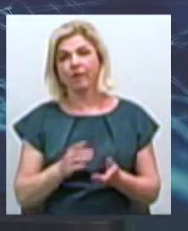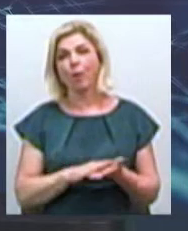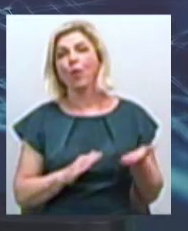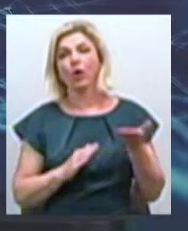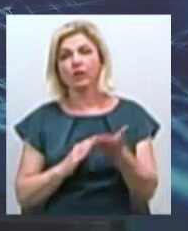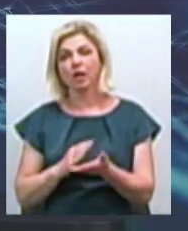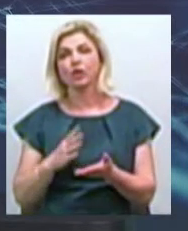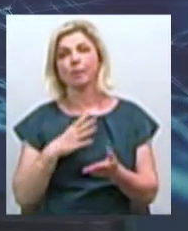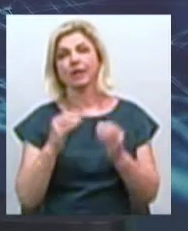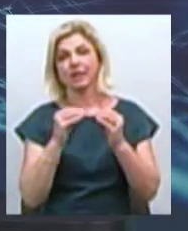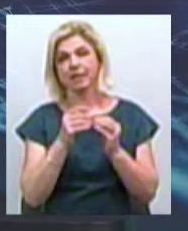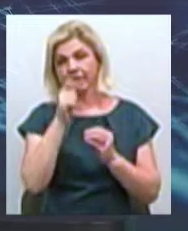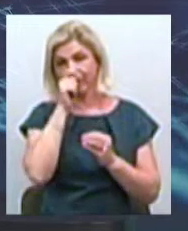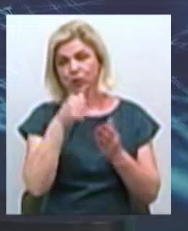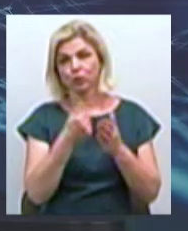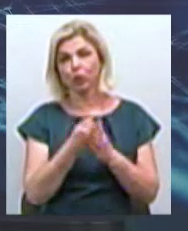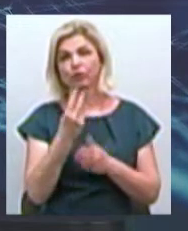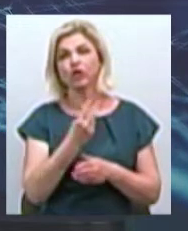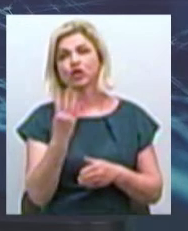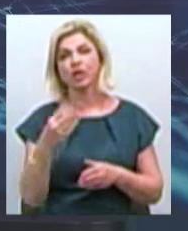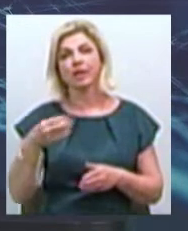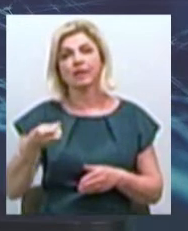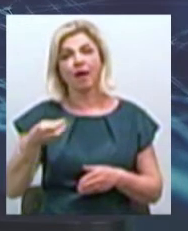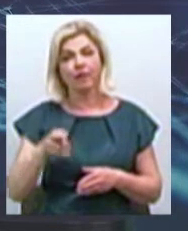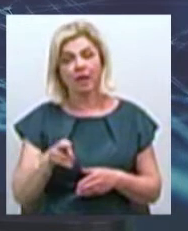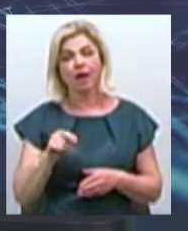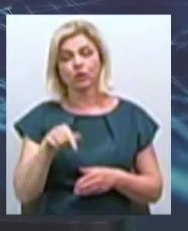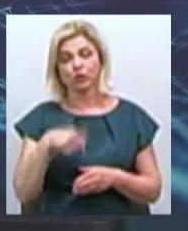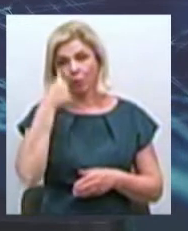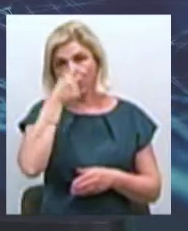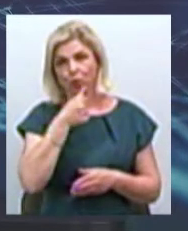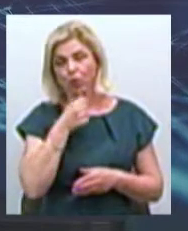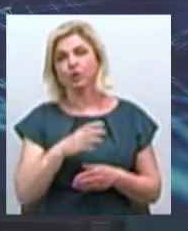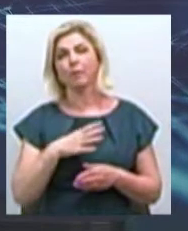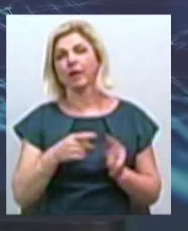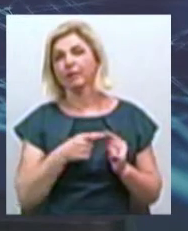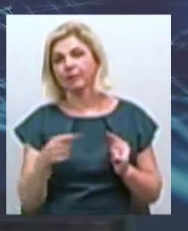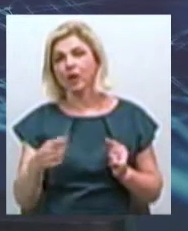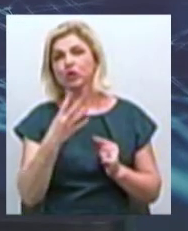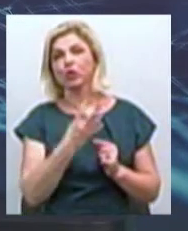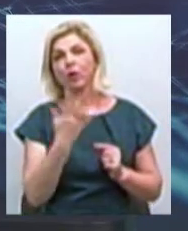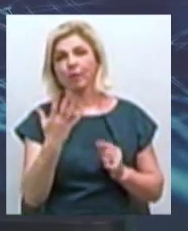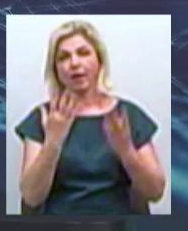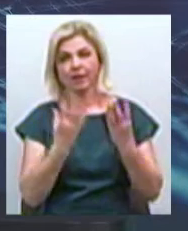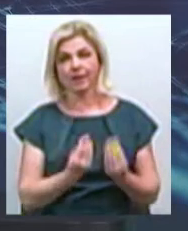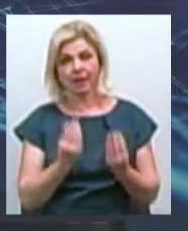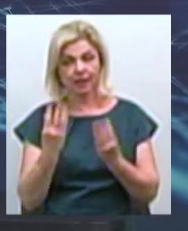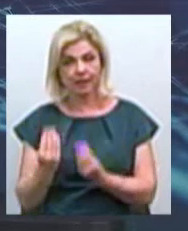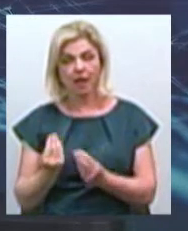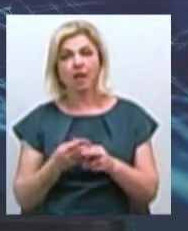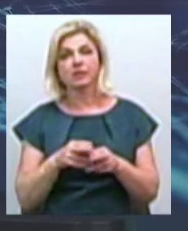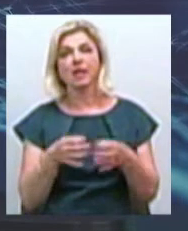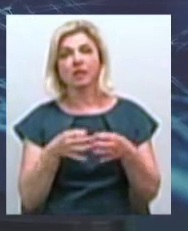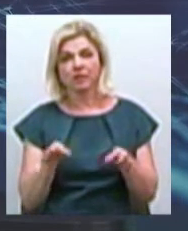тривала з 10 квітня по 24 травня. І в цьому році вона тривала протягом 45 днів. Тобто це дозволяє